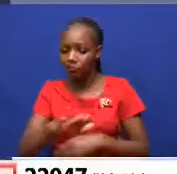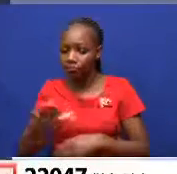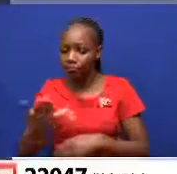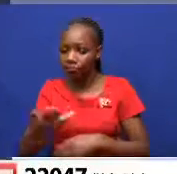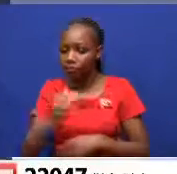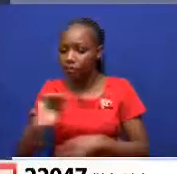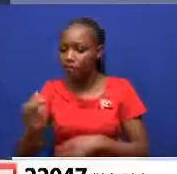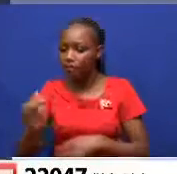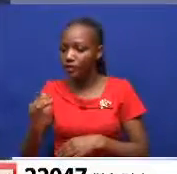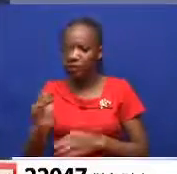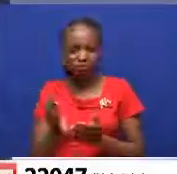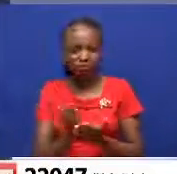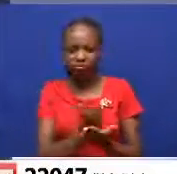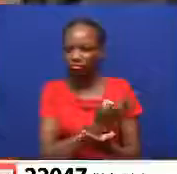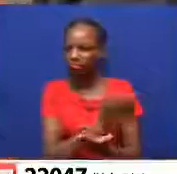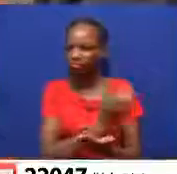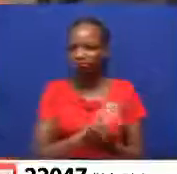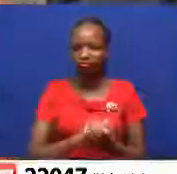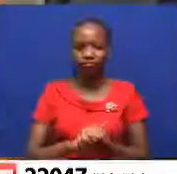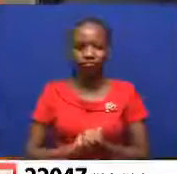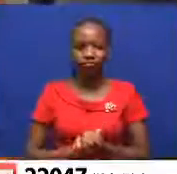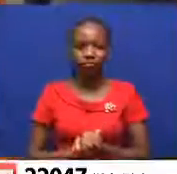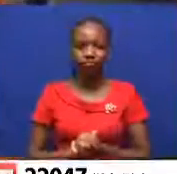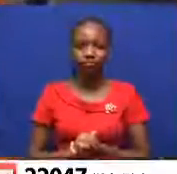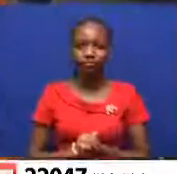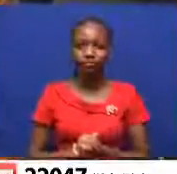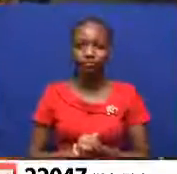Onsare anaarifu.